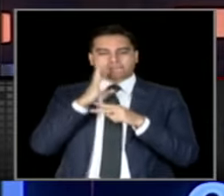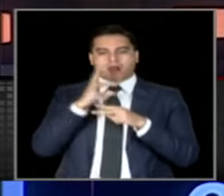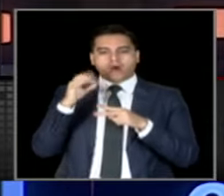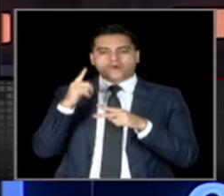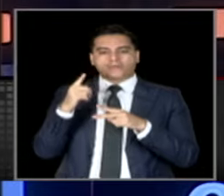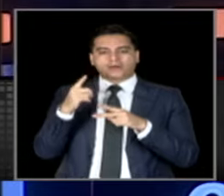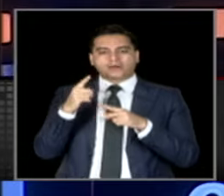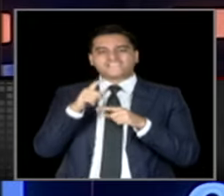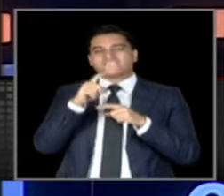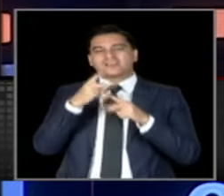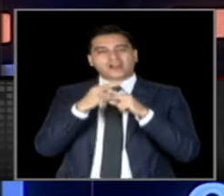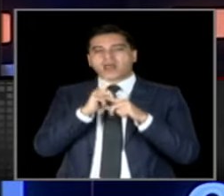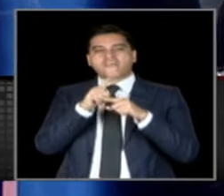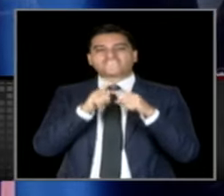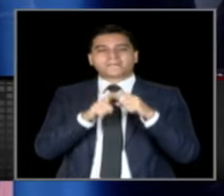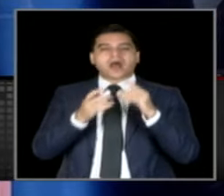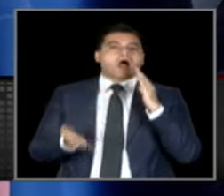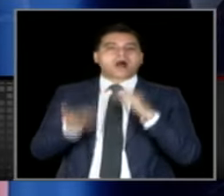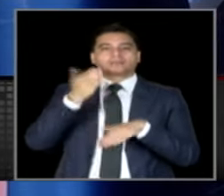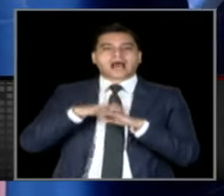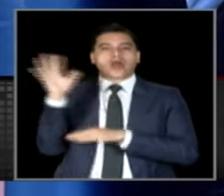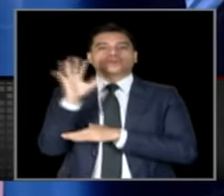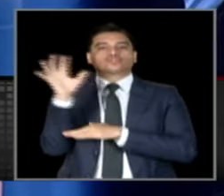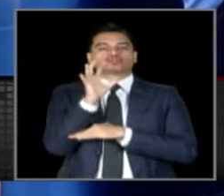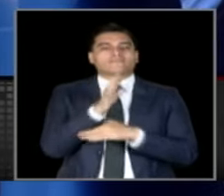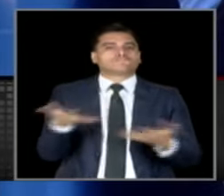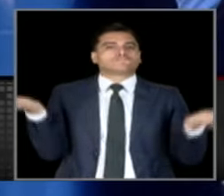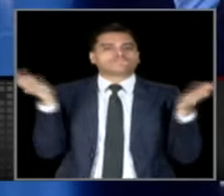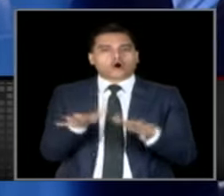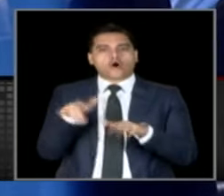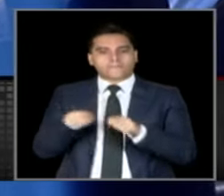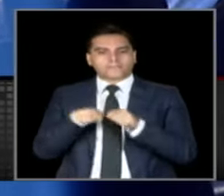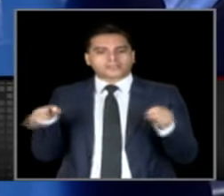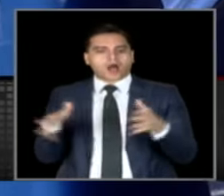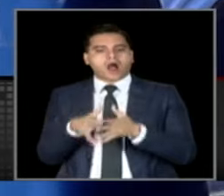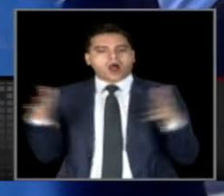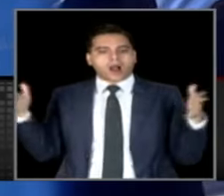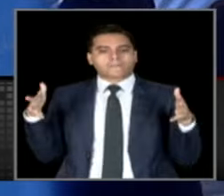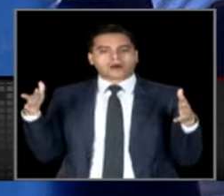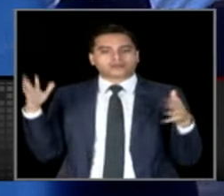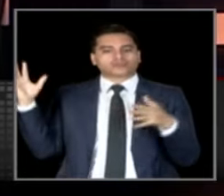الغابات وفقاً لمساحتها؟ مساحتها